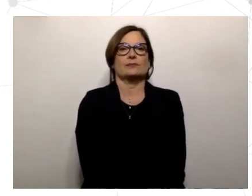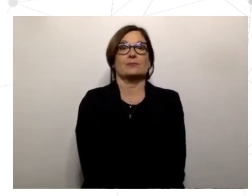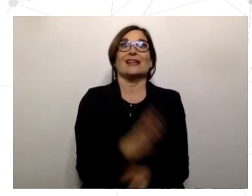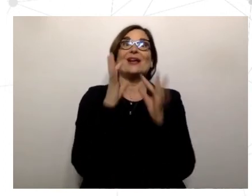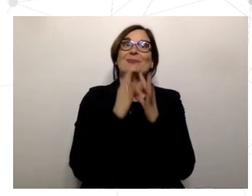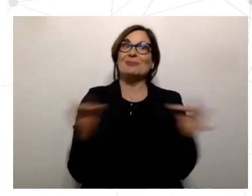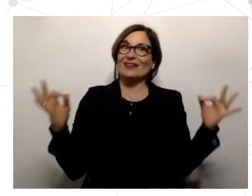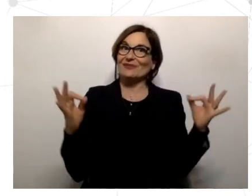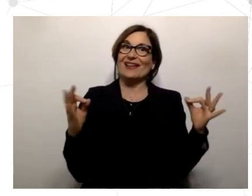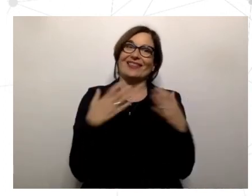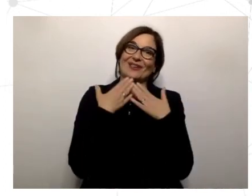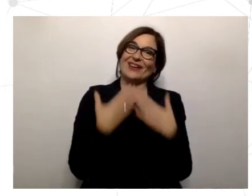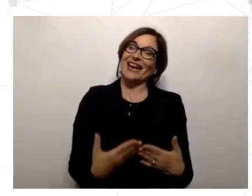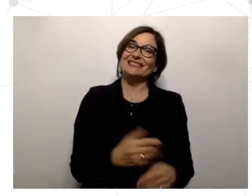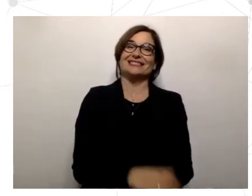Perfetto, thank you.